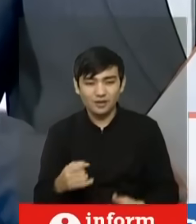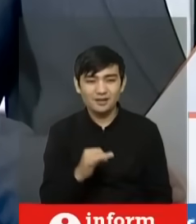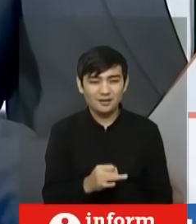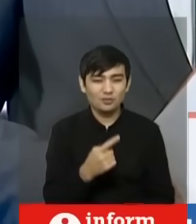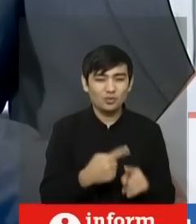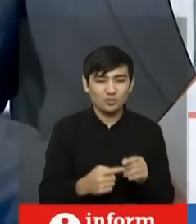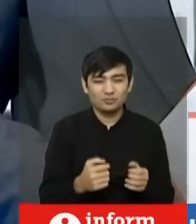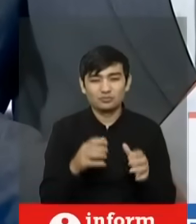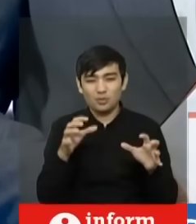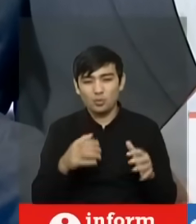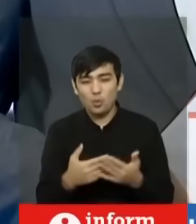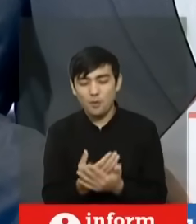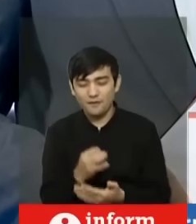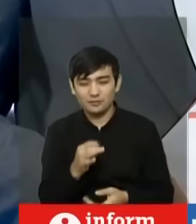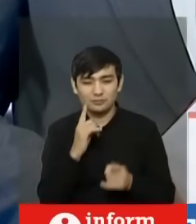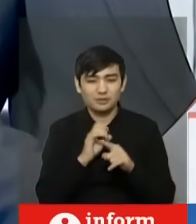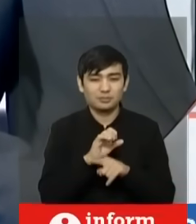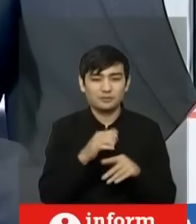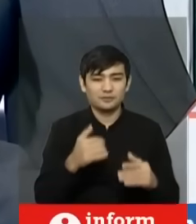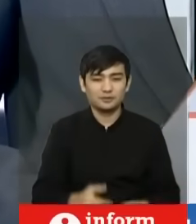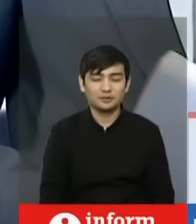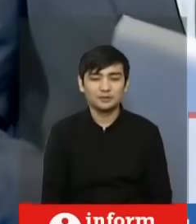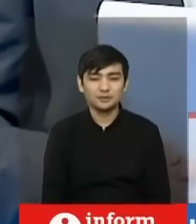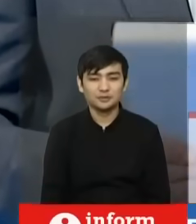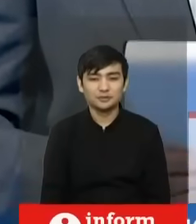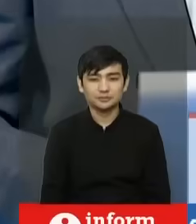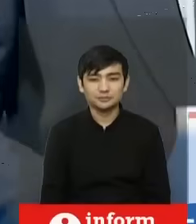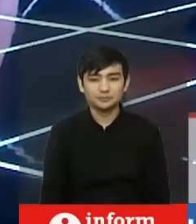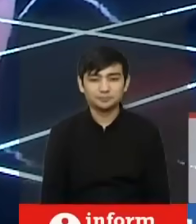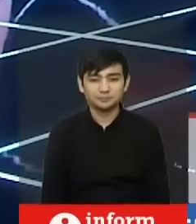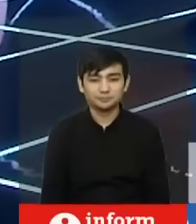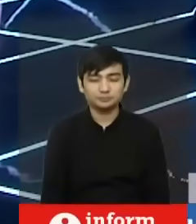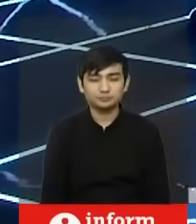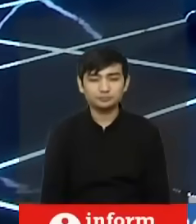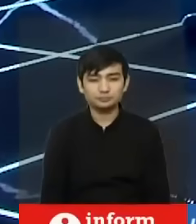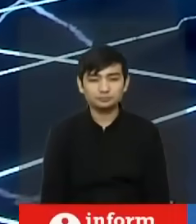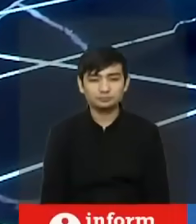өкілдері жаңа ережені мәжілістің қарауына жолдаған.